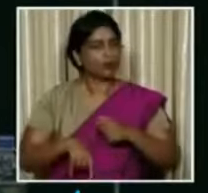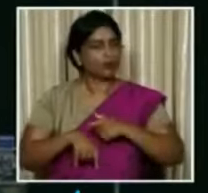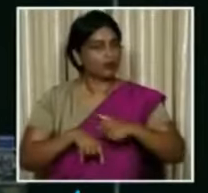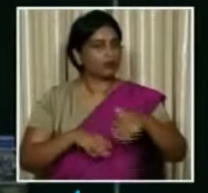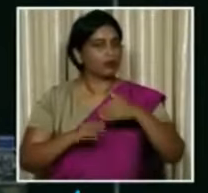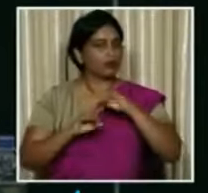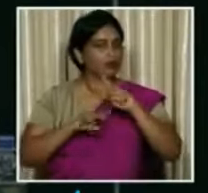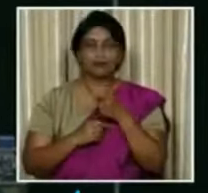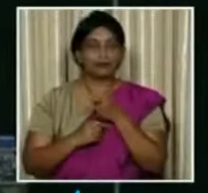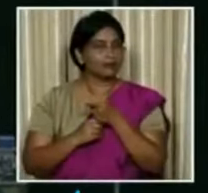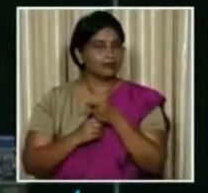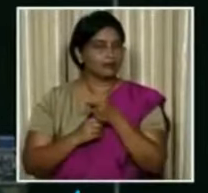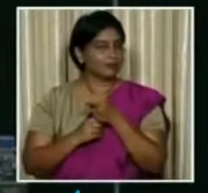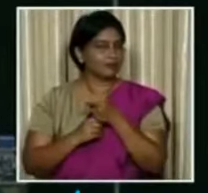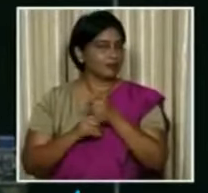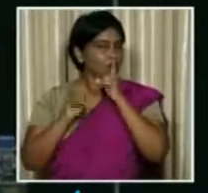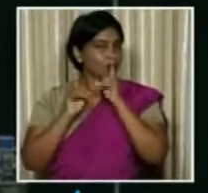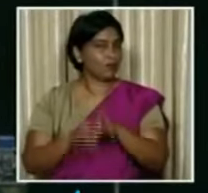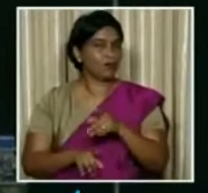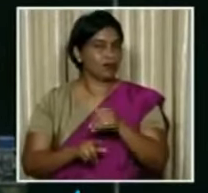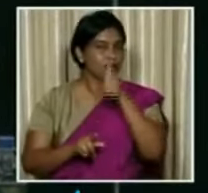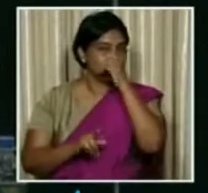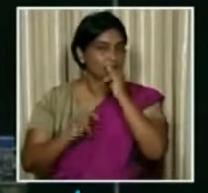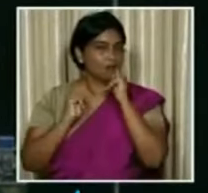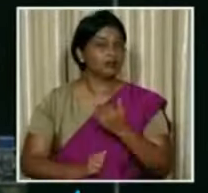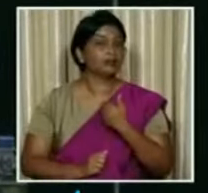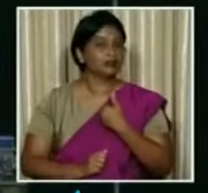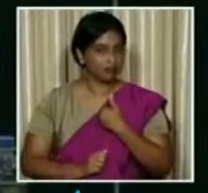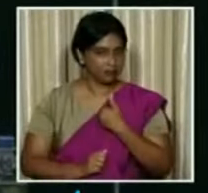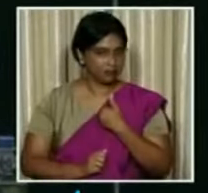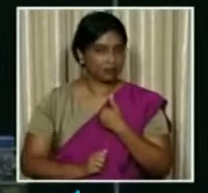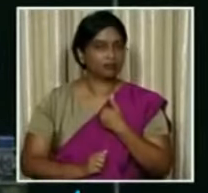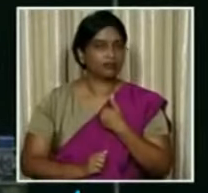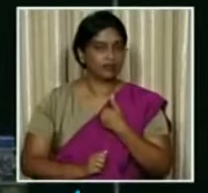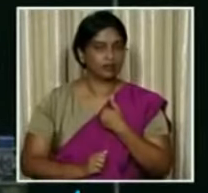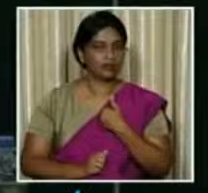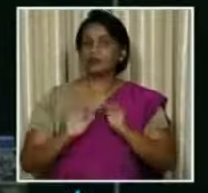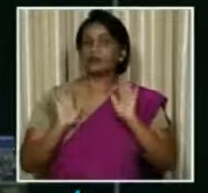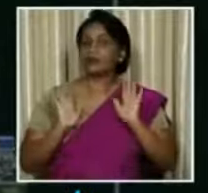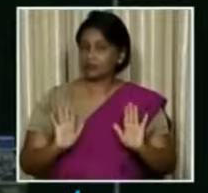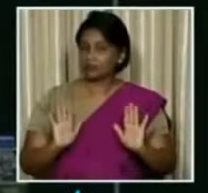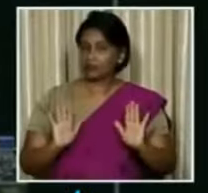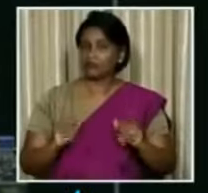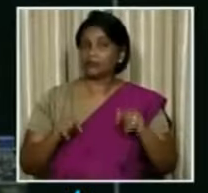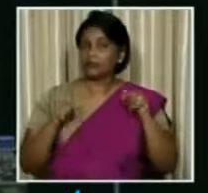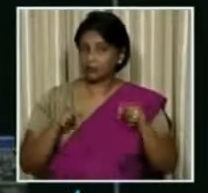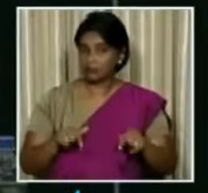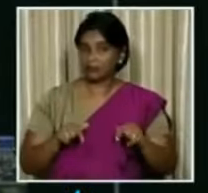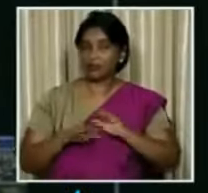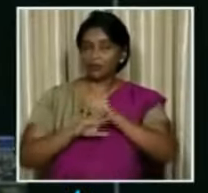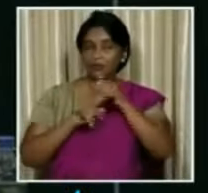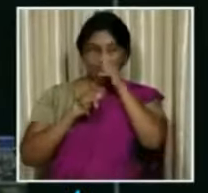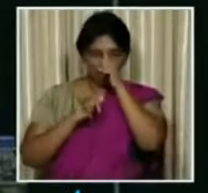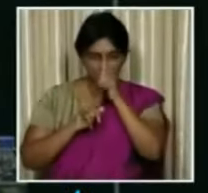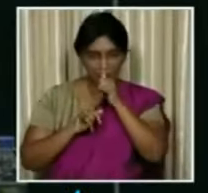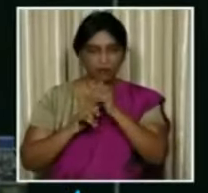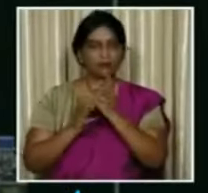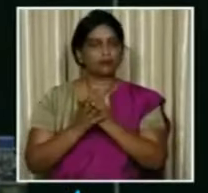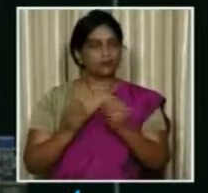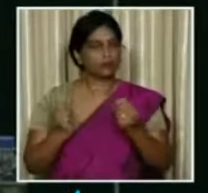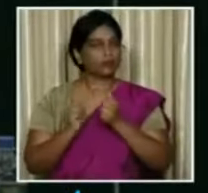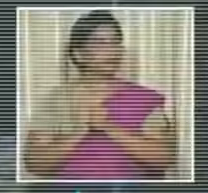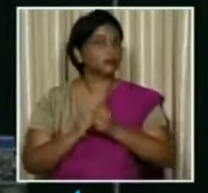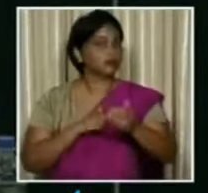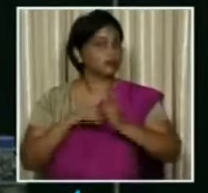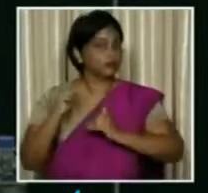මේ රට බාර දුන්නේ මේ විදියට දූෂණ මේවා වෙන්න නෙමෙයි මම හරිතන හිතගත්තේ මේ දූෂණය වෙනුවෙන් පෙනී ඉඳලා